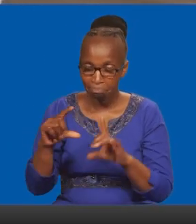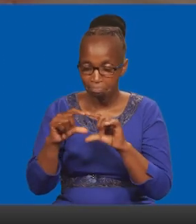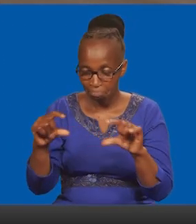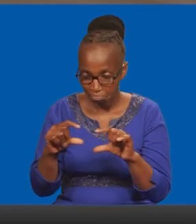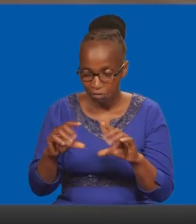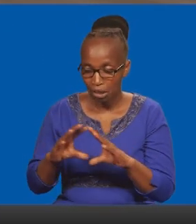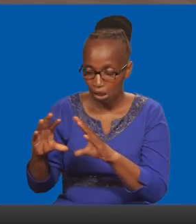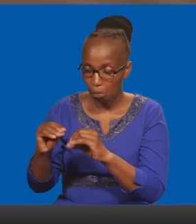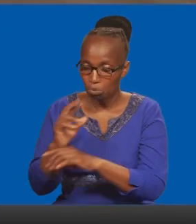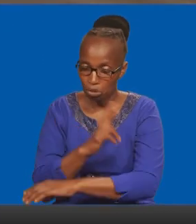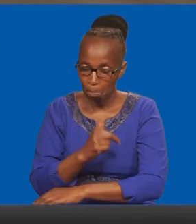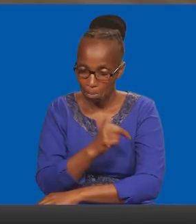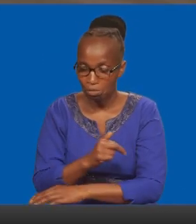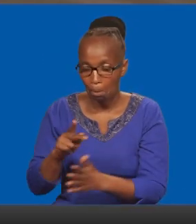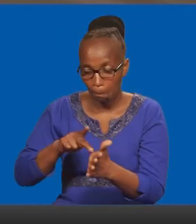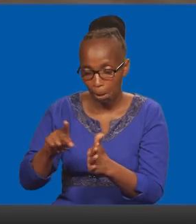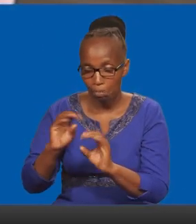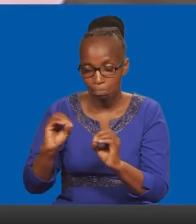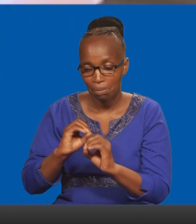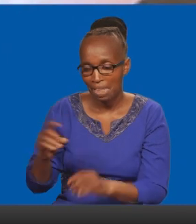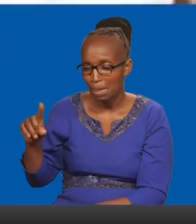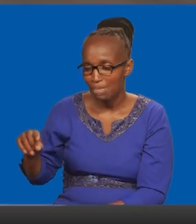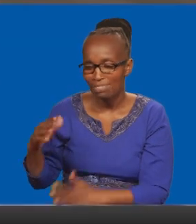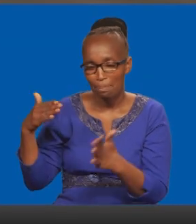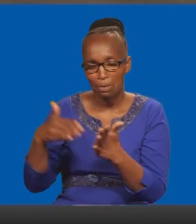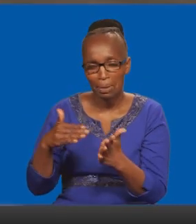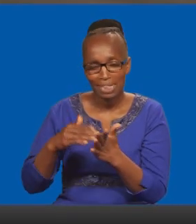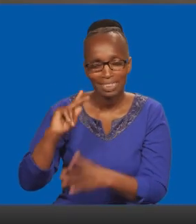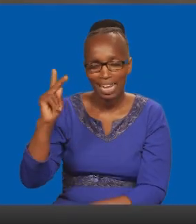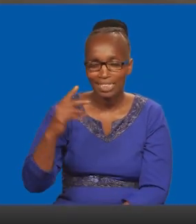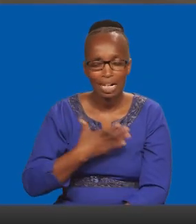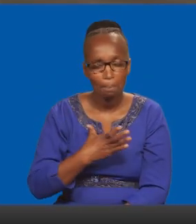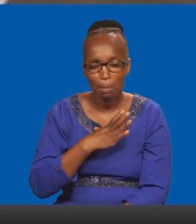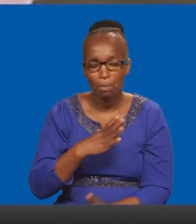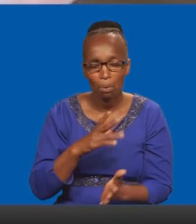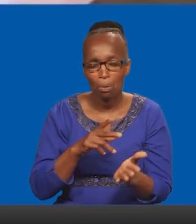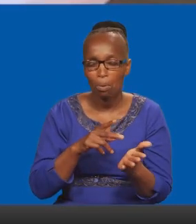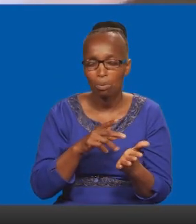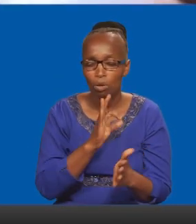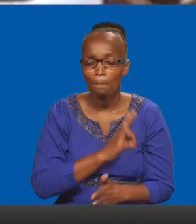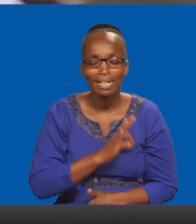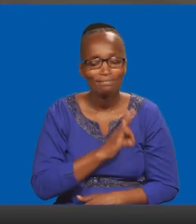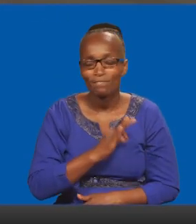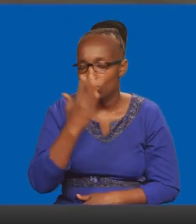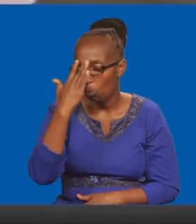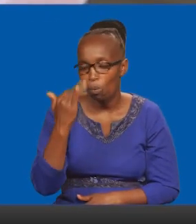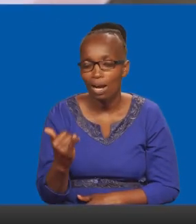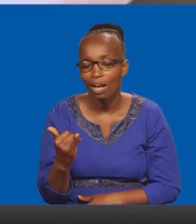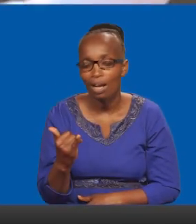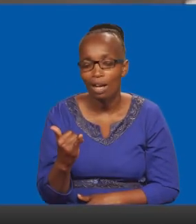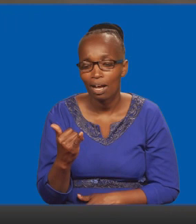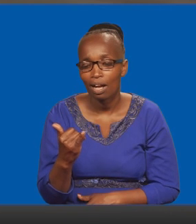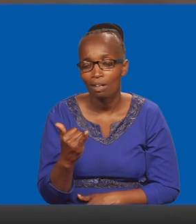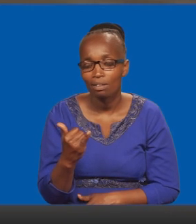wako na card, wanaenda hospitali, wanatibiwa, wanaenda nyumbani. Mbona wanazuia Wakenya wadogo, hawa hawana